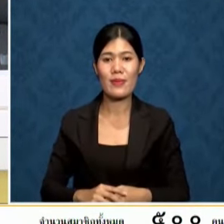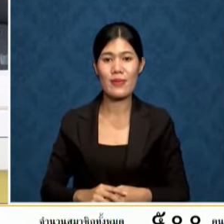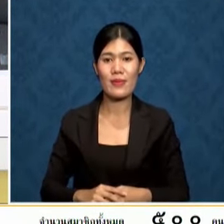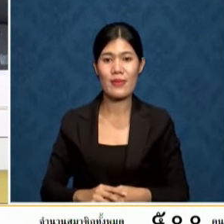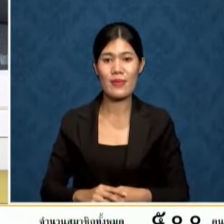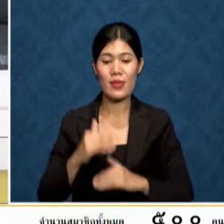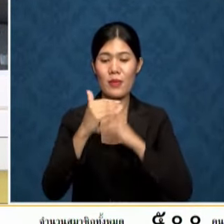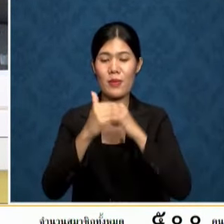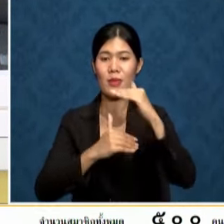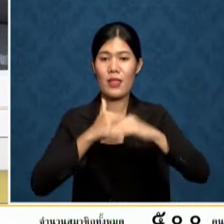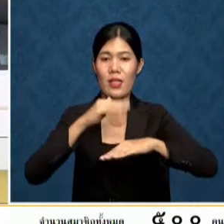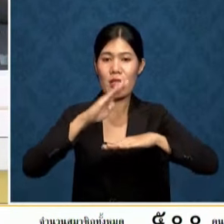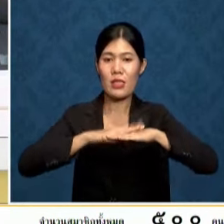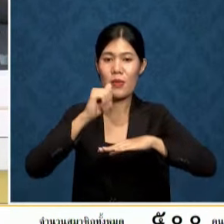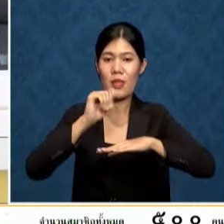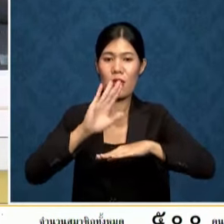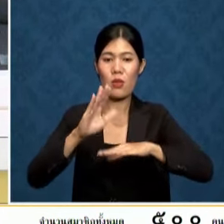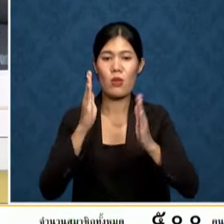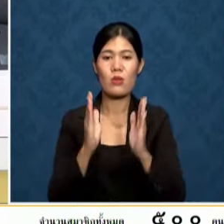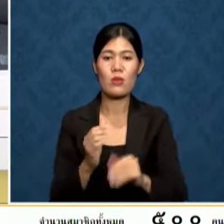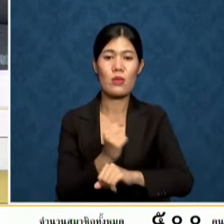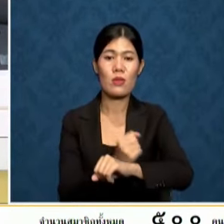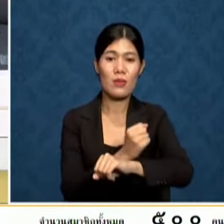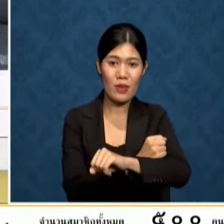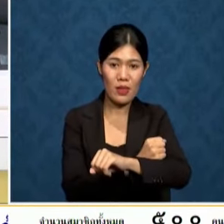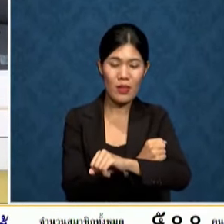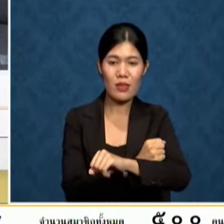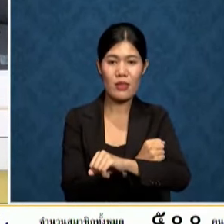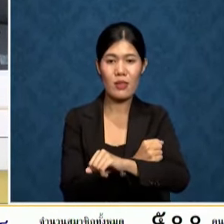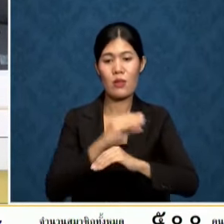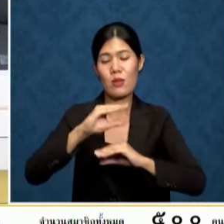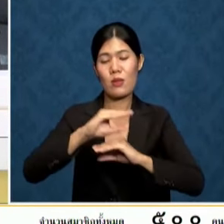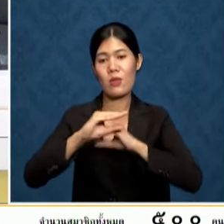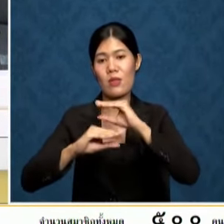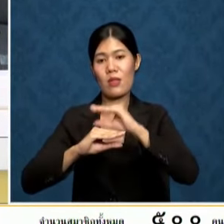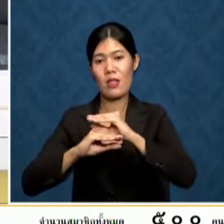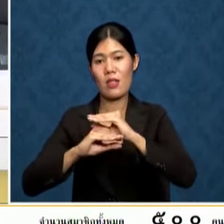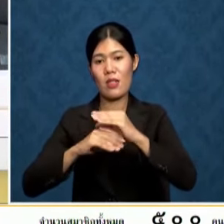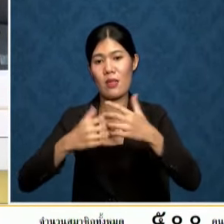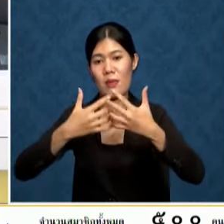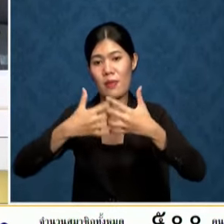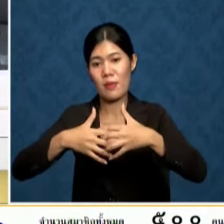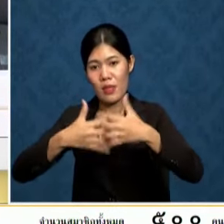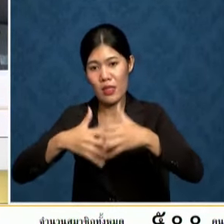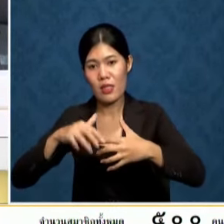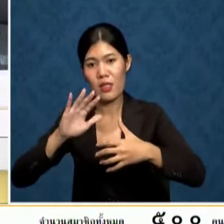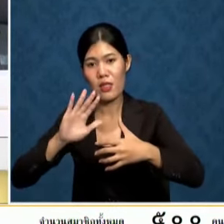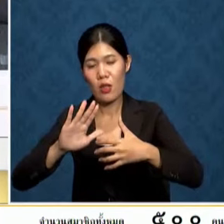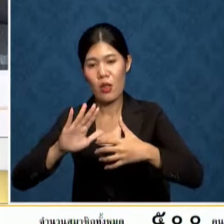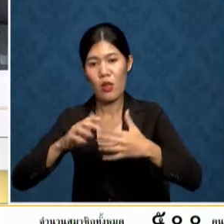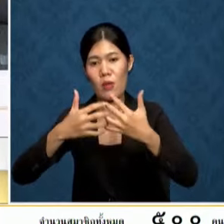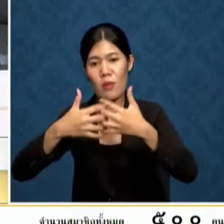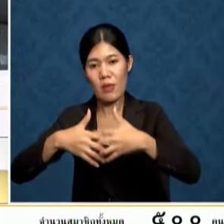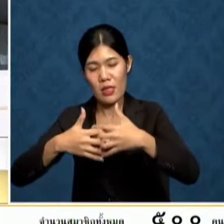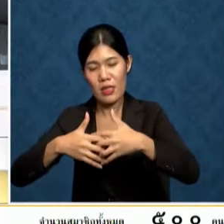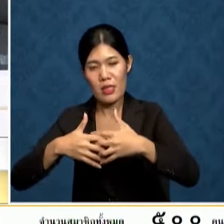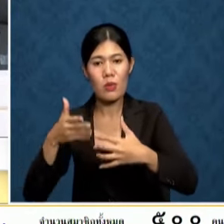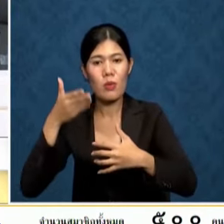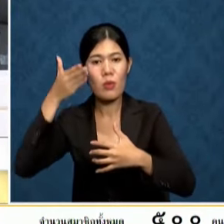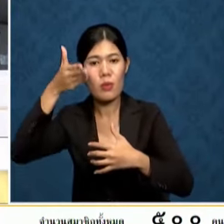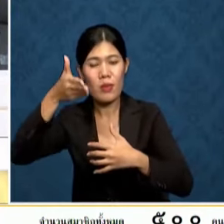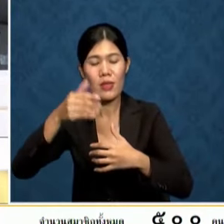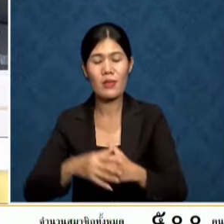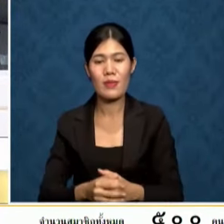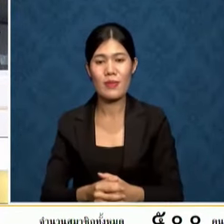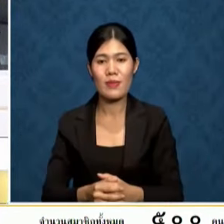การพัฒนาทักษะแรงงานการเอ่อโครงการเกี่ยวกับเรื่องของการผลิตของอุตสาหกรรมเ Curveอุตสาหกรรมแห่งอนาคตเหล่า